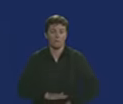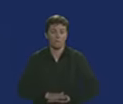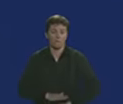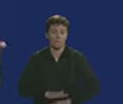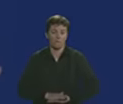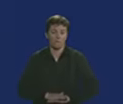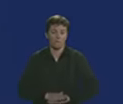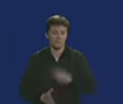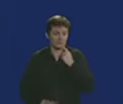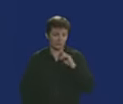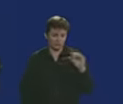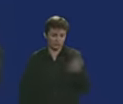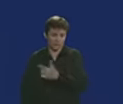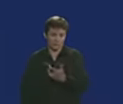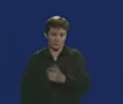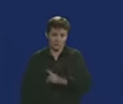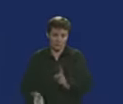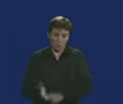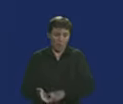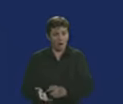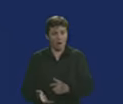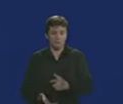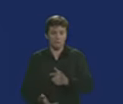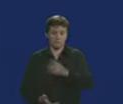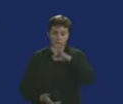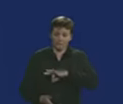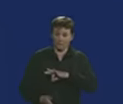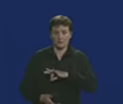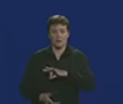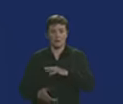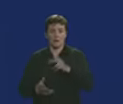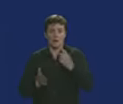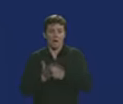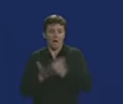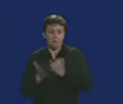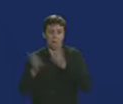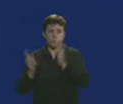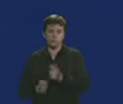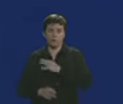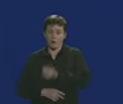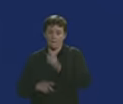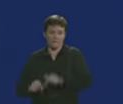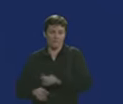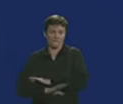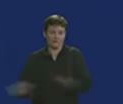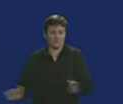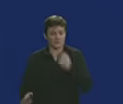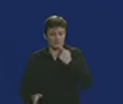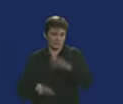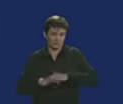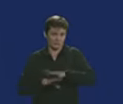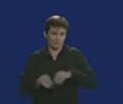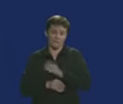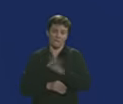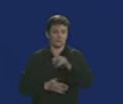que plus aucun d'entre vous n'aura le droit au quotient familial. C'est la mise à bas et la destruction de la politique familiale de la